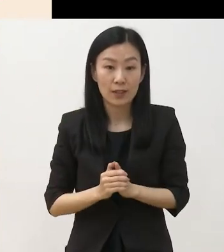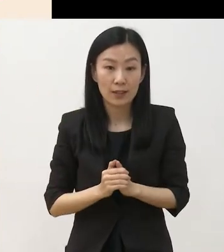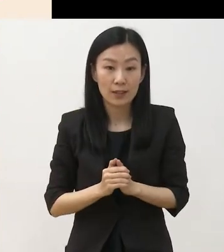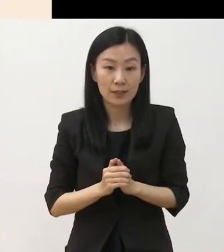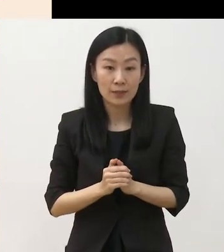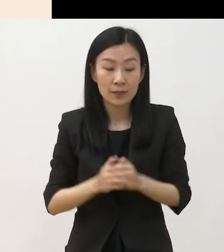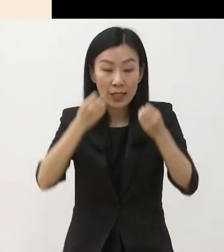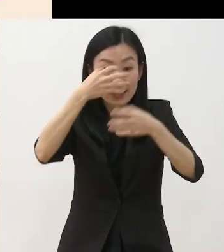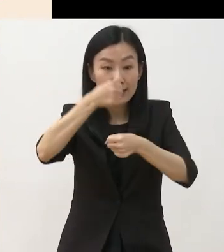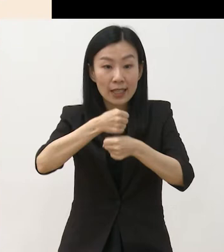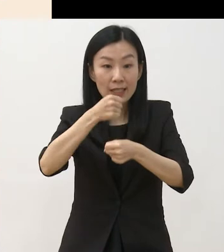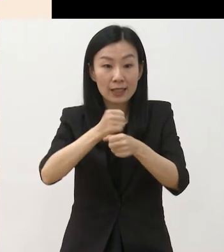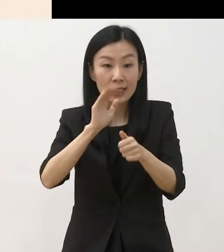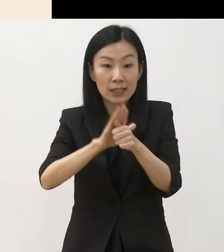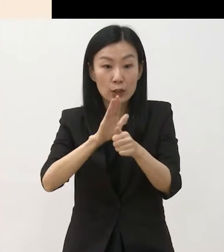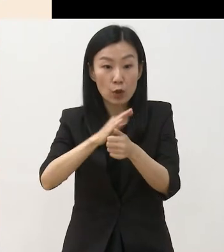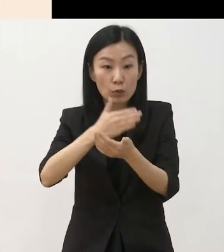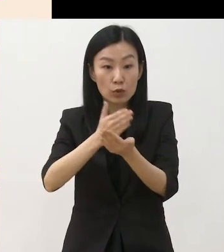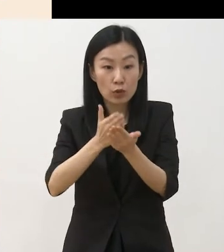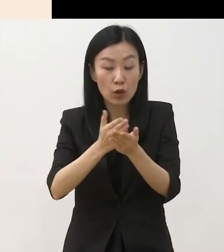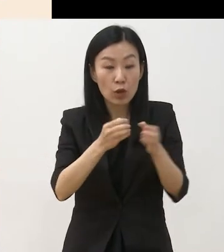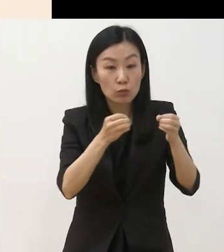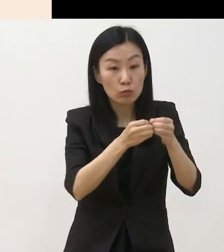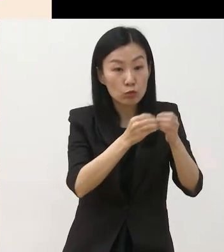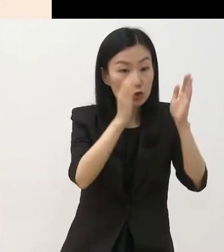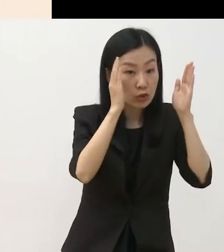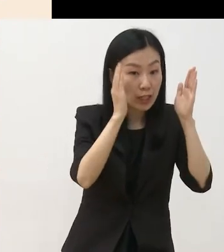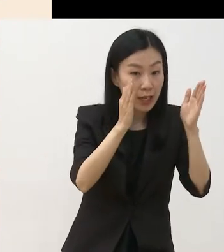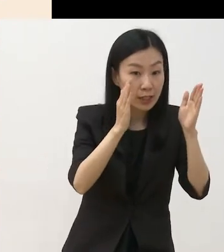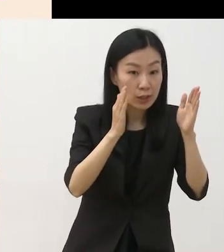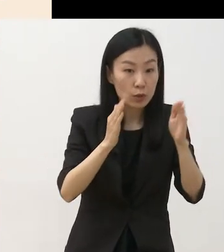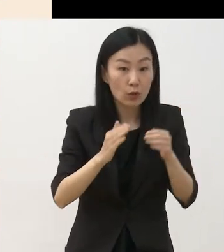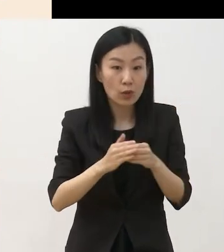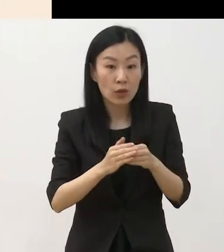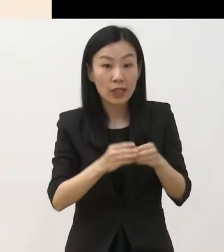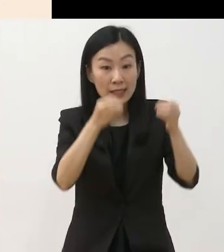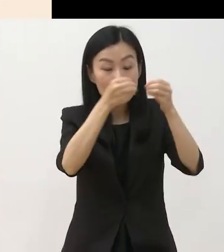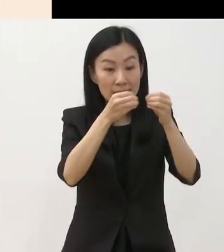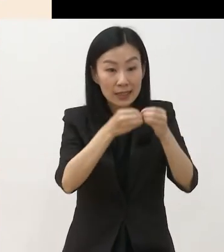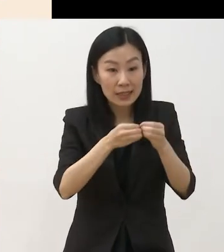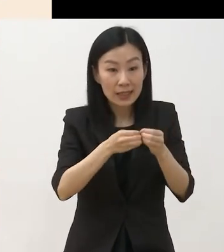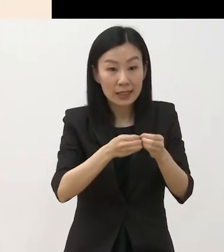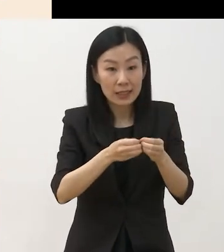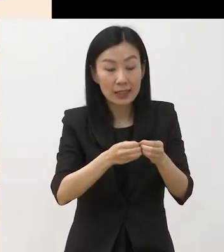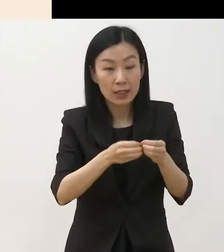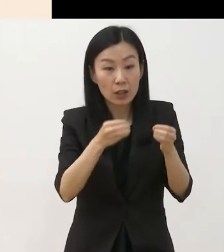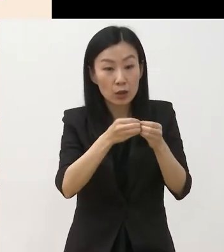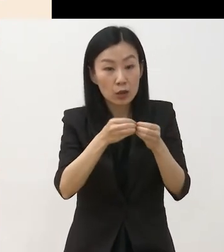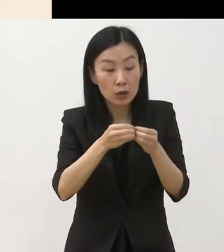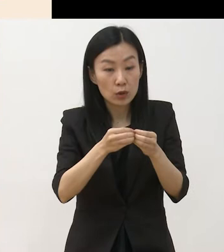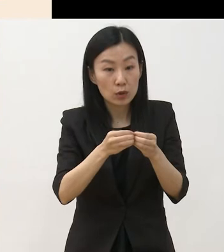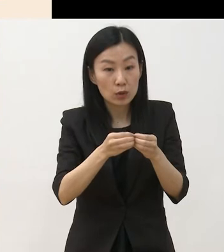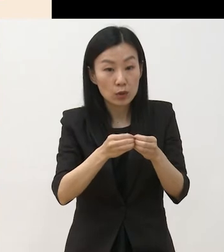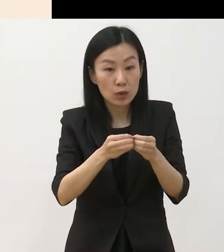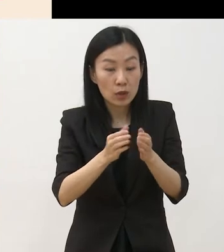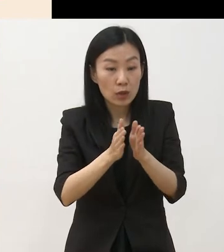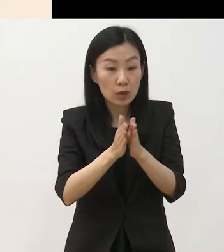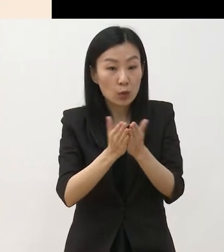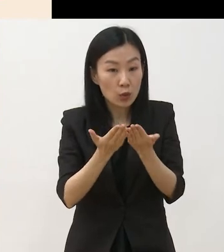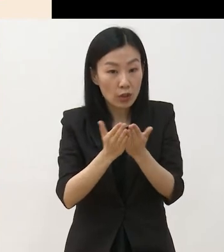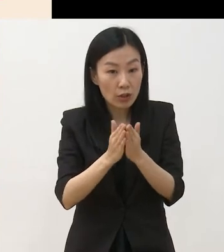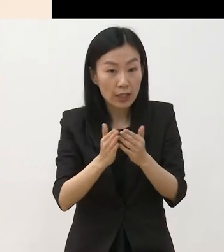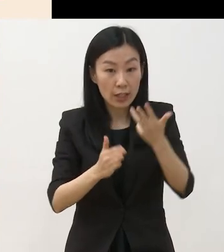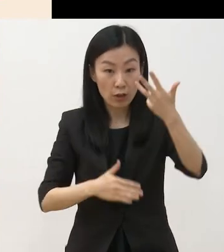보시면 창작 지원 분야에 있어서 문학, 시소설의 8분, 그다음에 시각 예술의 작가